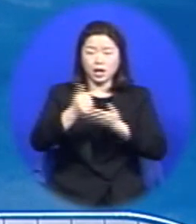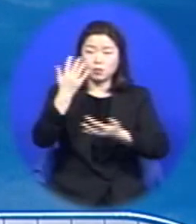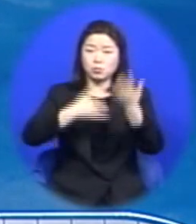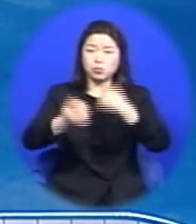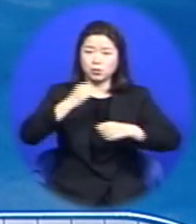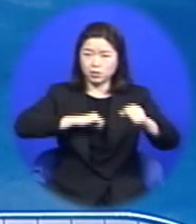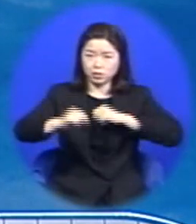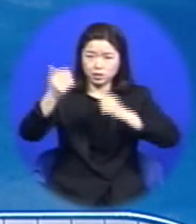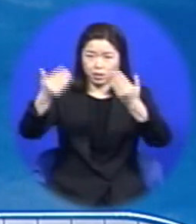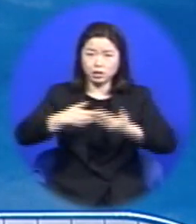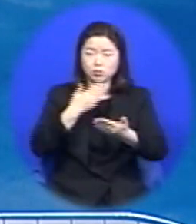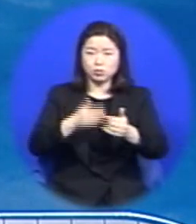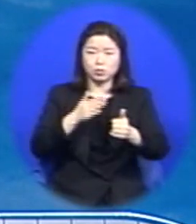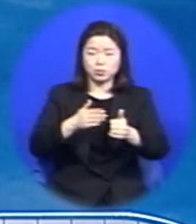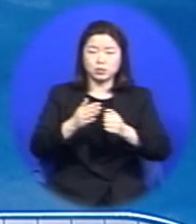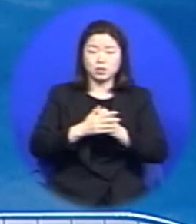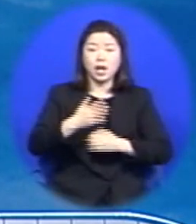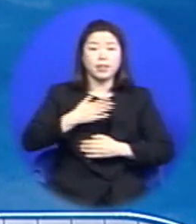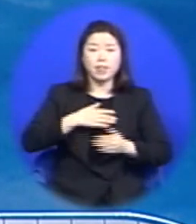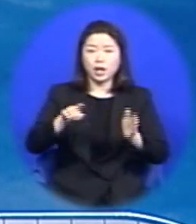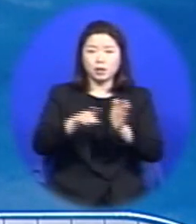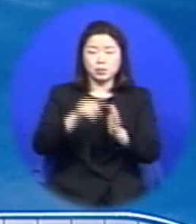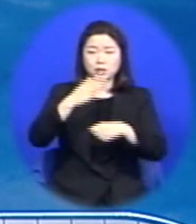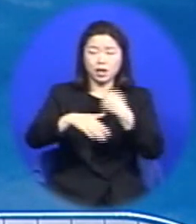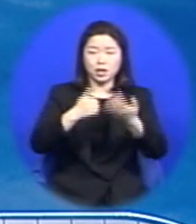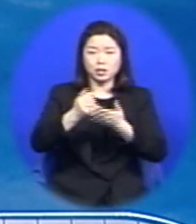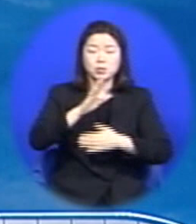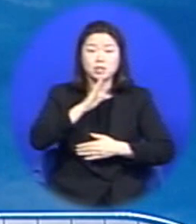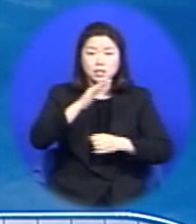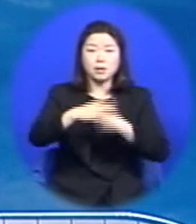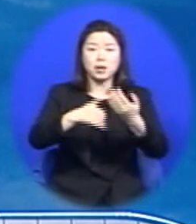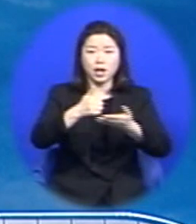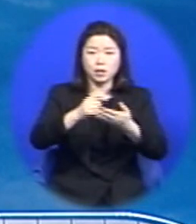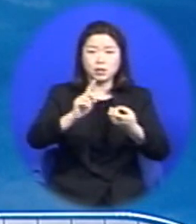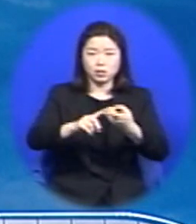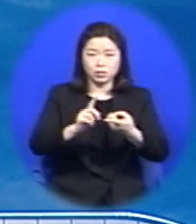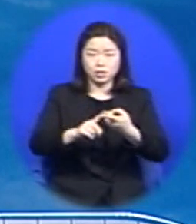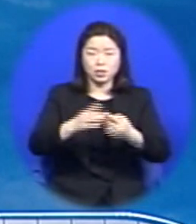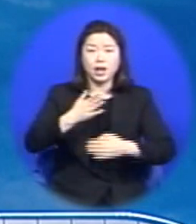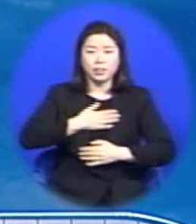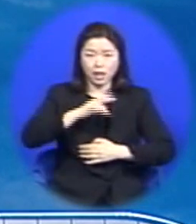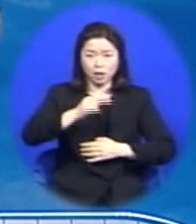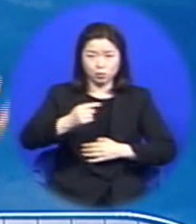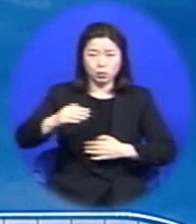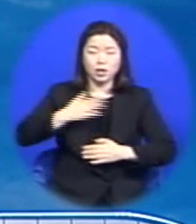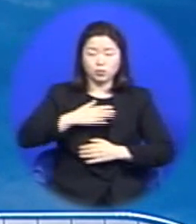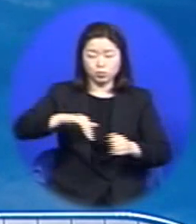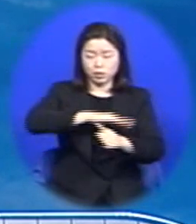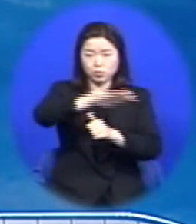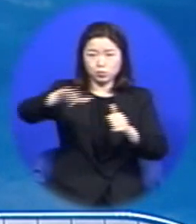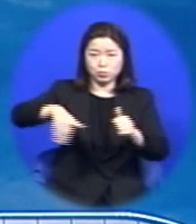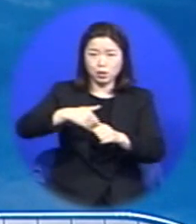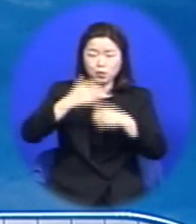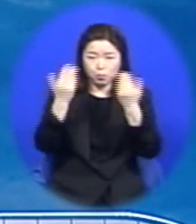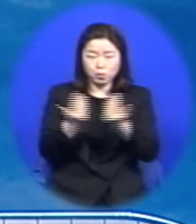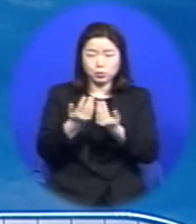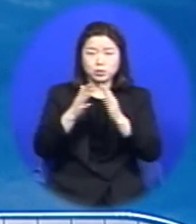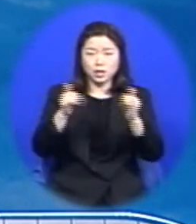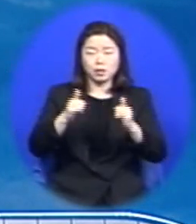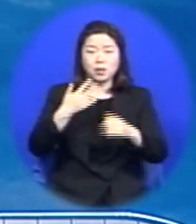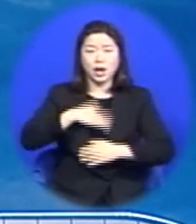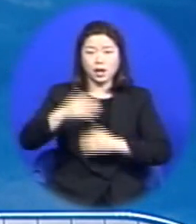역사해 주옵소서. 내가 믿는 하나님이 참 하나님이신 것을 나도 우리 주위의 모든 사람도 알게 해